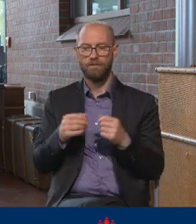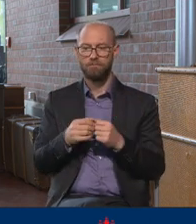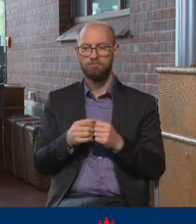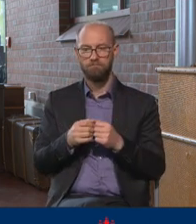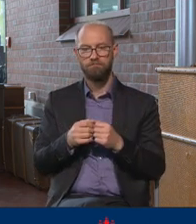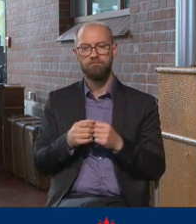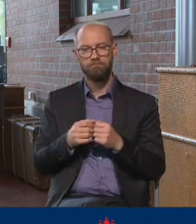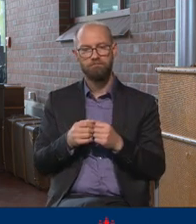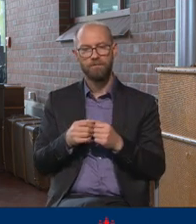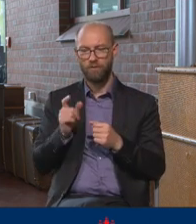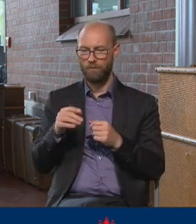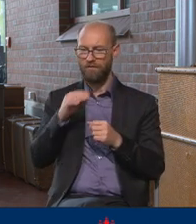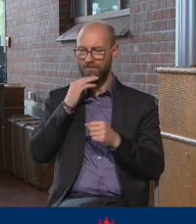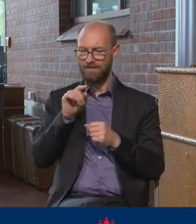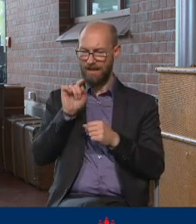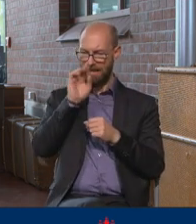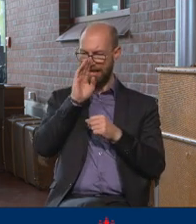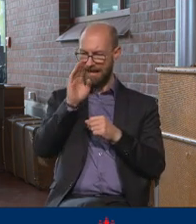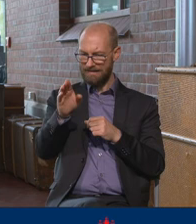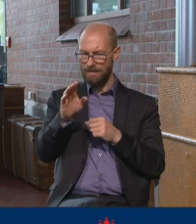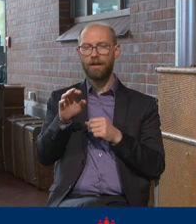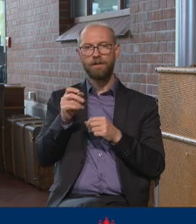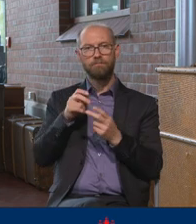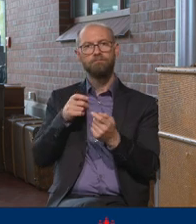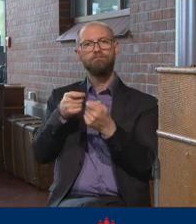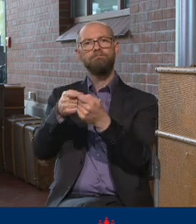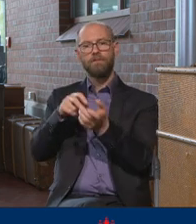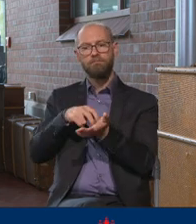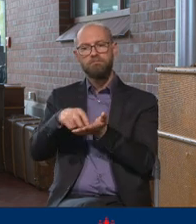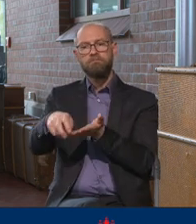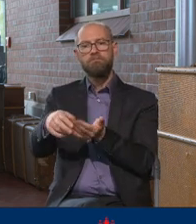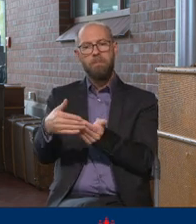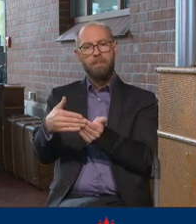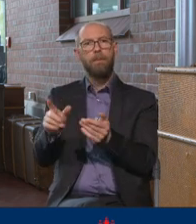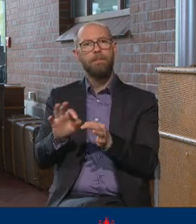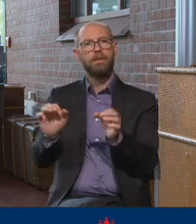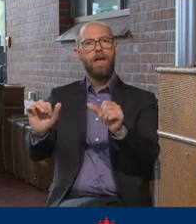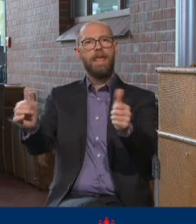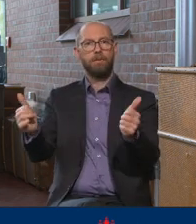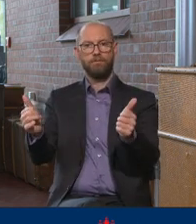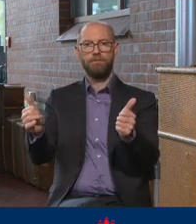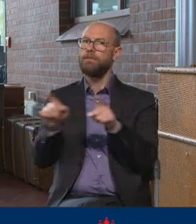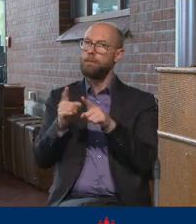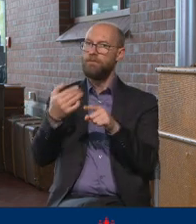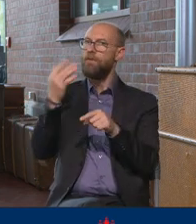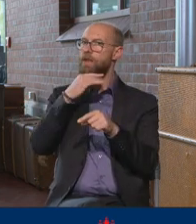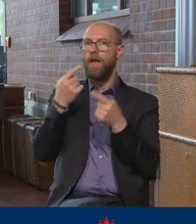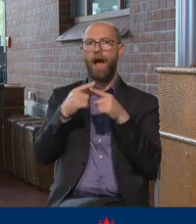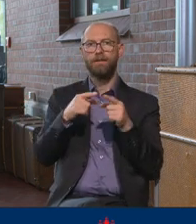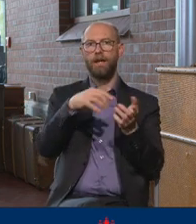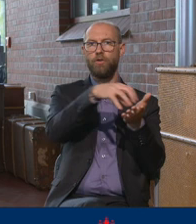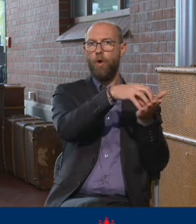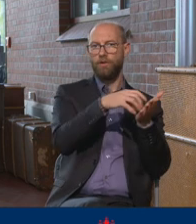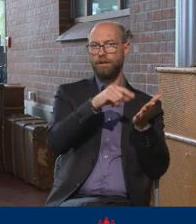zum wasser hin dass wasser erlebbar zu machen und einen schritt an die elbe zu wagen am nördlichen bereich glauben wir dass das durch